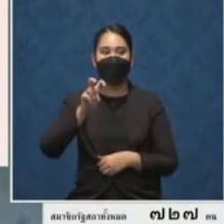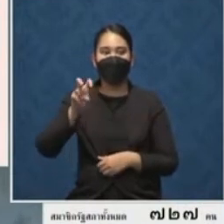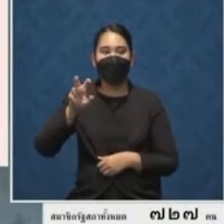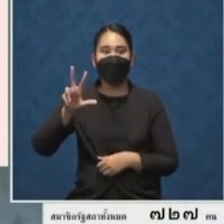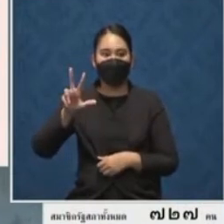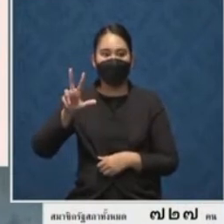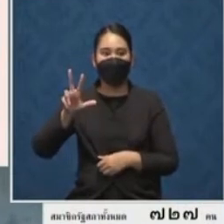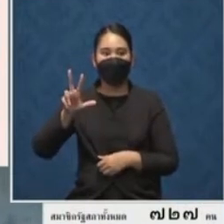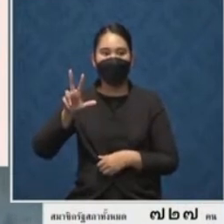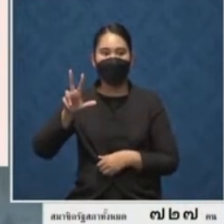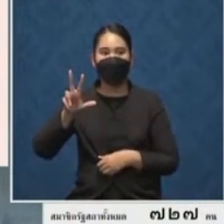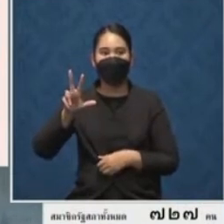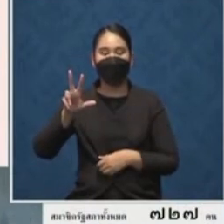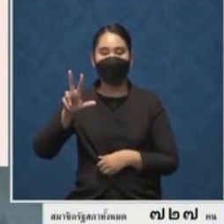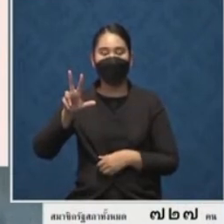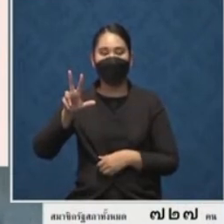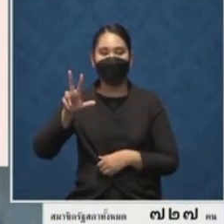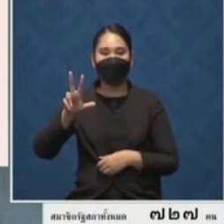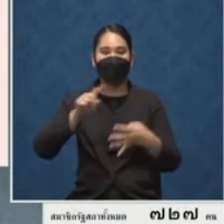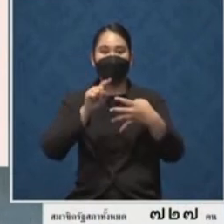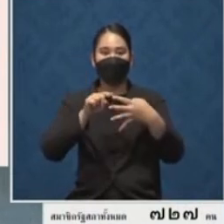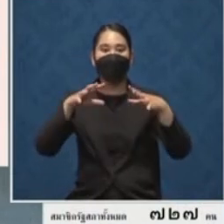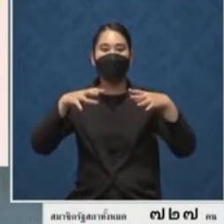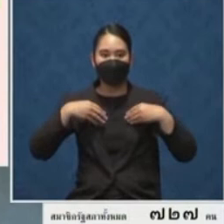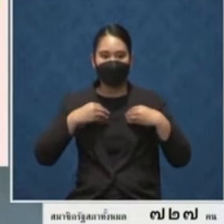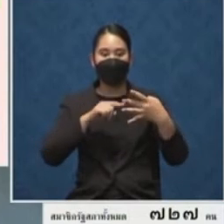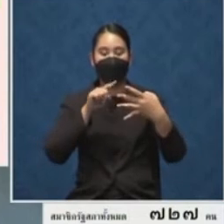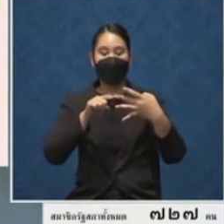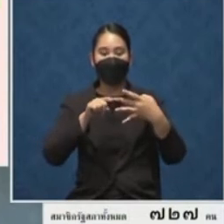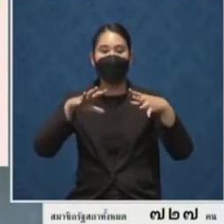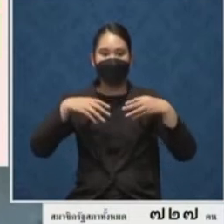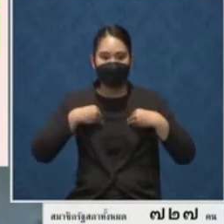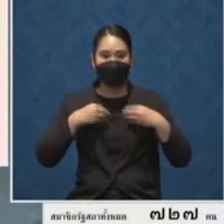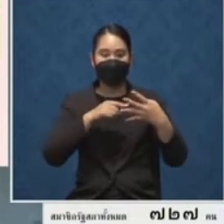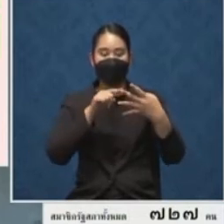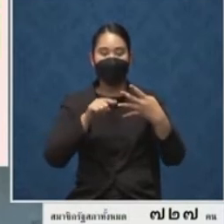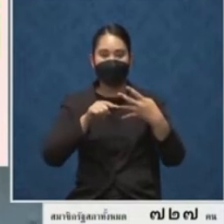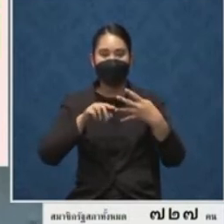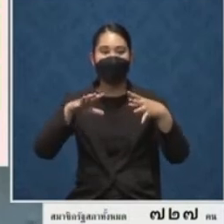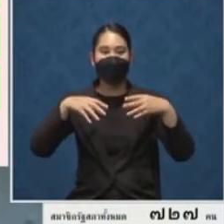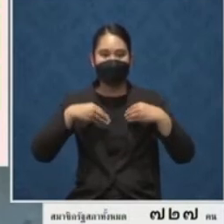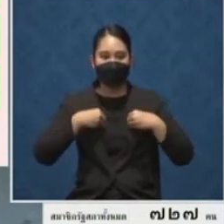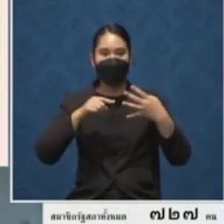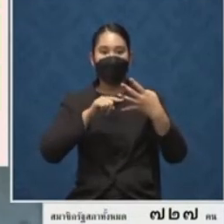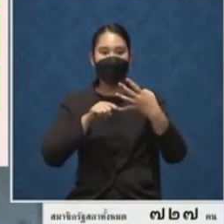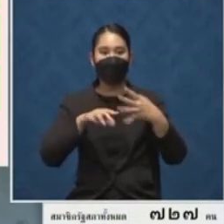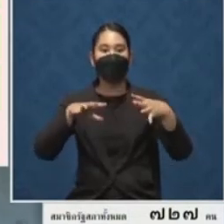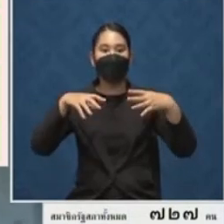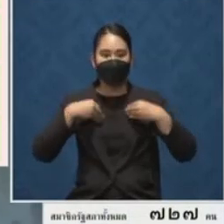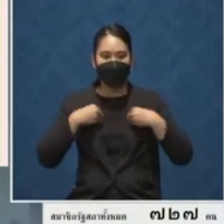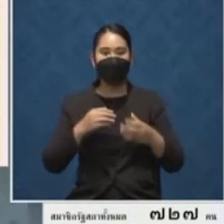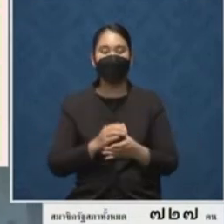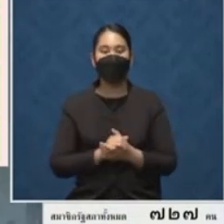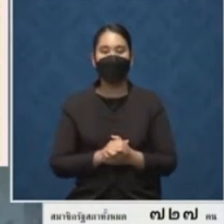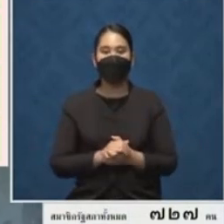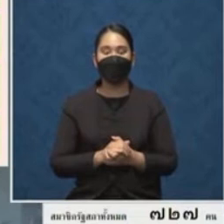เบญจปักษ ์1รับหลักการ2รับหลักการ3รับหลักการ4รับหลักการ